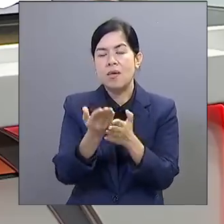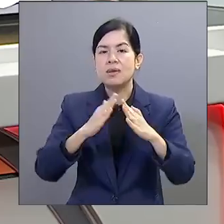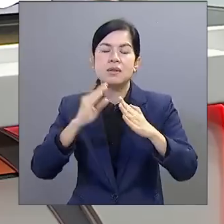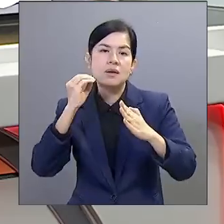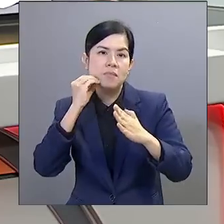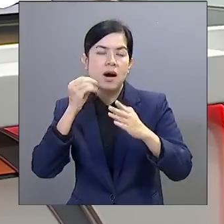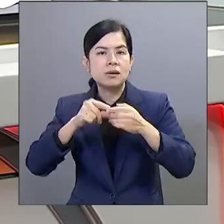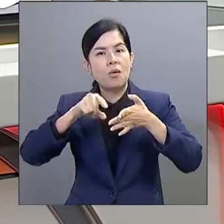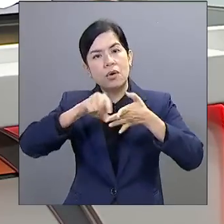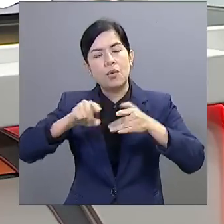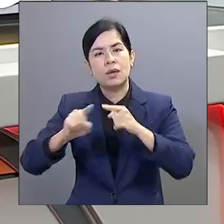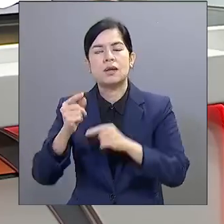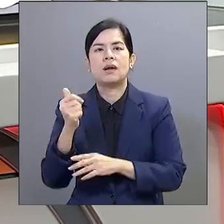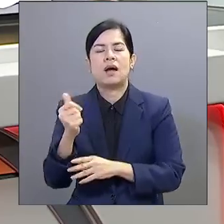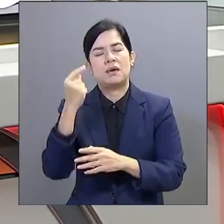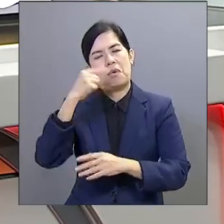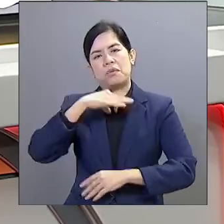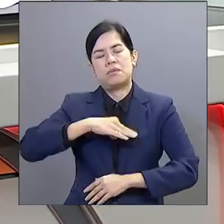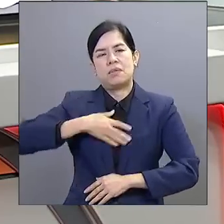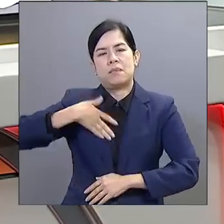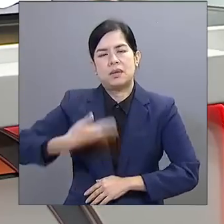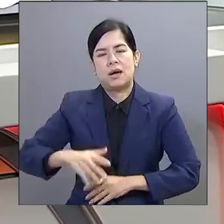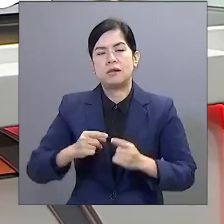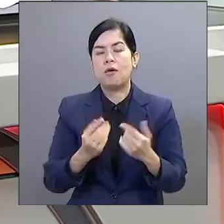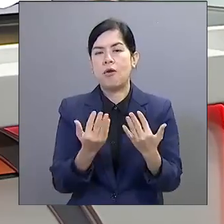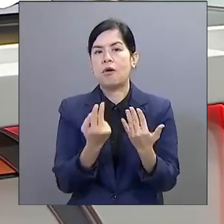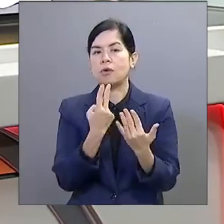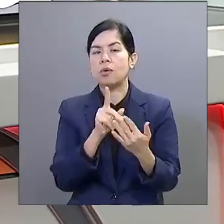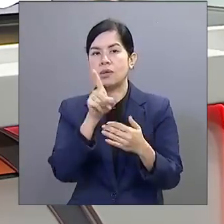ราจะพูดคุยสอบถามถึงข้อกังวลนี้จากผู้อำนวยการวิจัยที่ DRI นะคะ